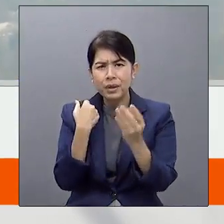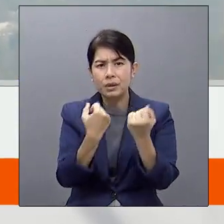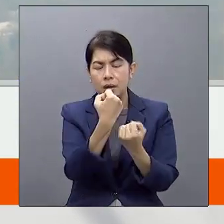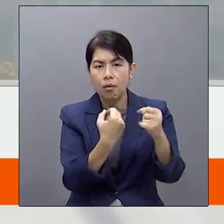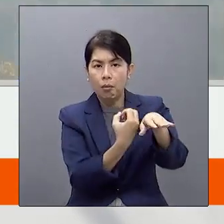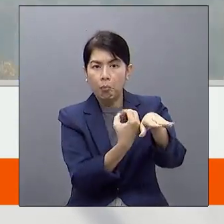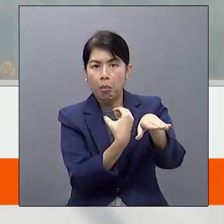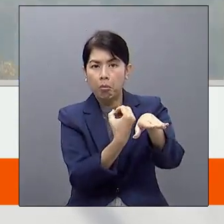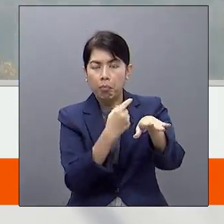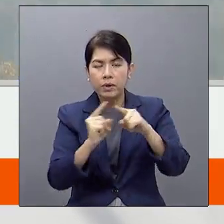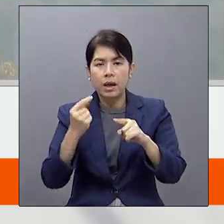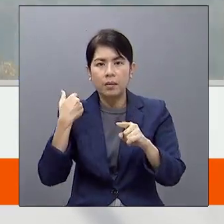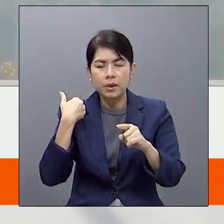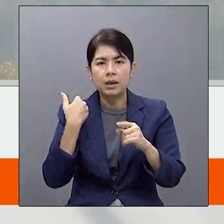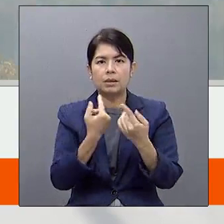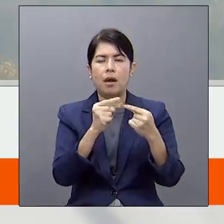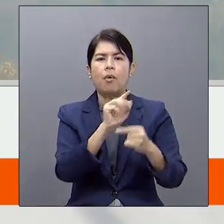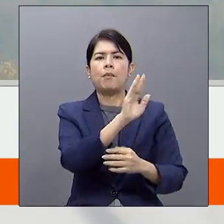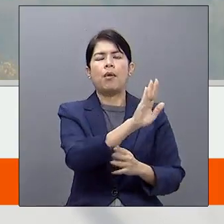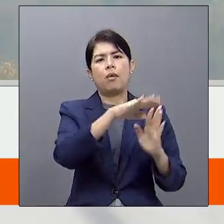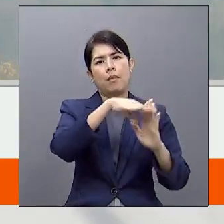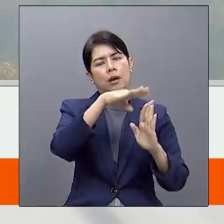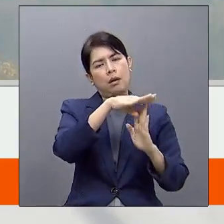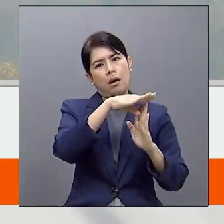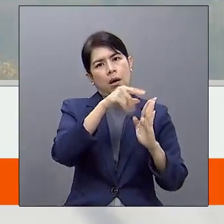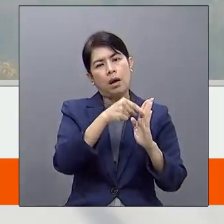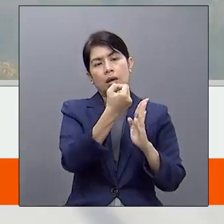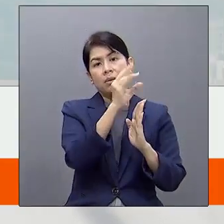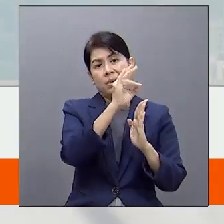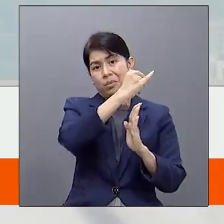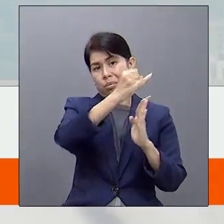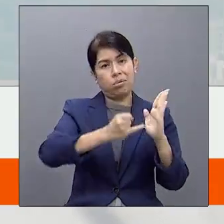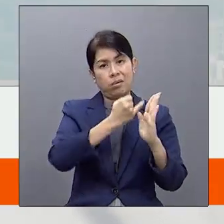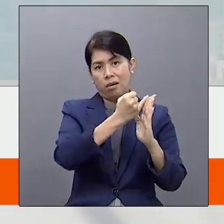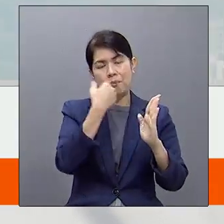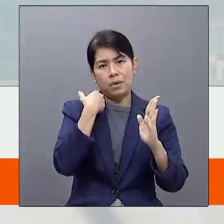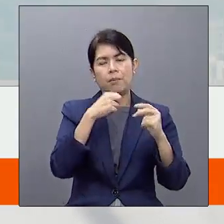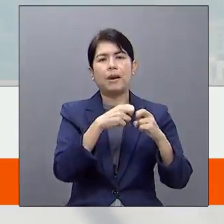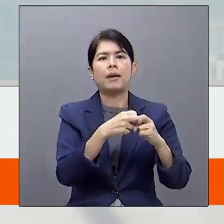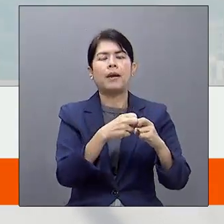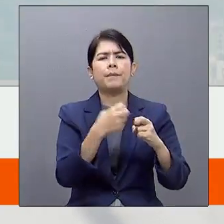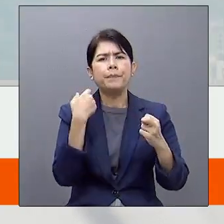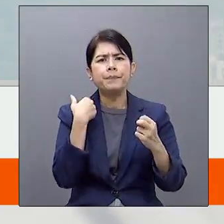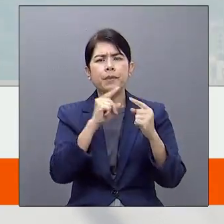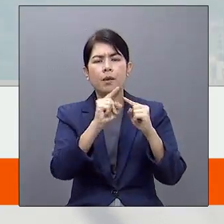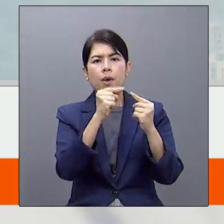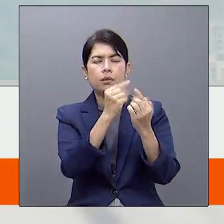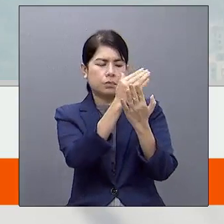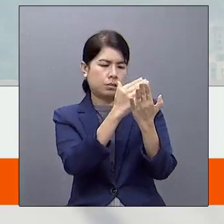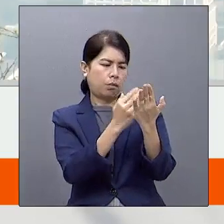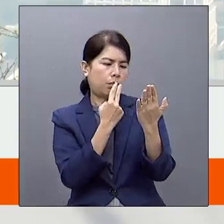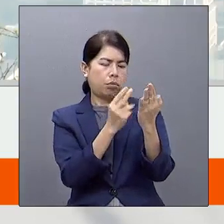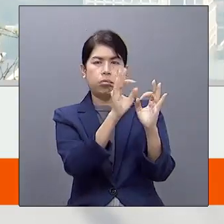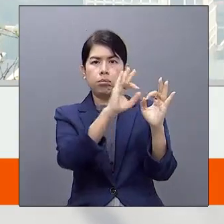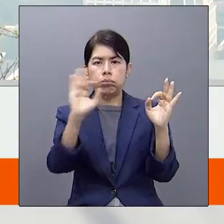แต่พอเป็นบริบทของภาคเหนือซึ่งเป็นพื้นที่ใหญ่มากนะฮะปรากฏว่าเขียนอยู่แค่7บรรทัดแล้วเขียน